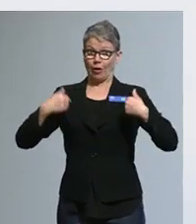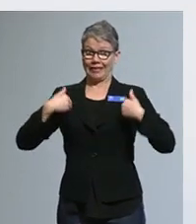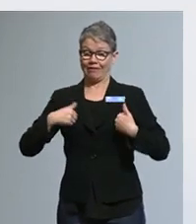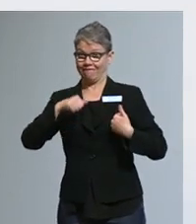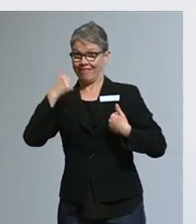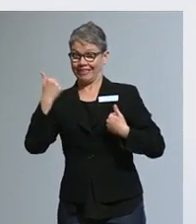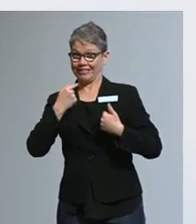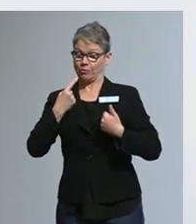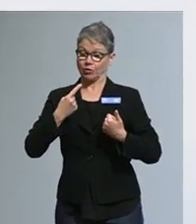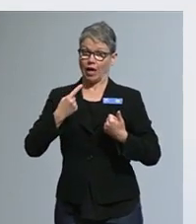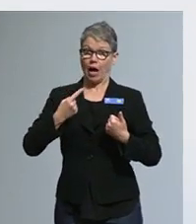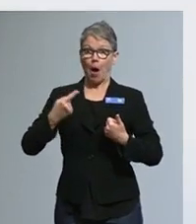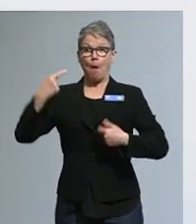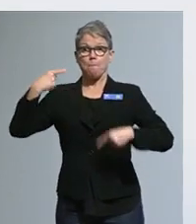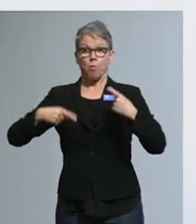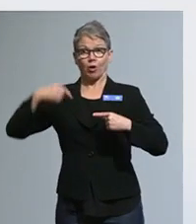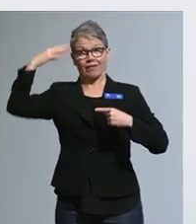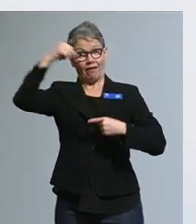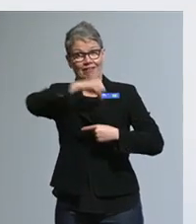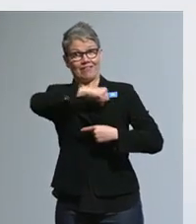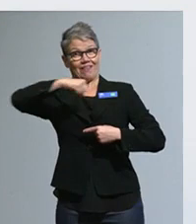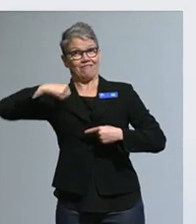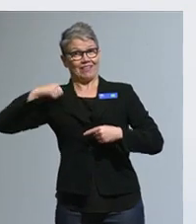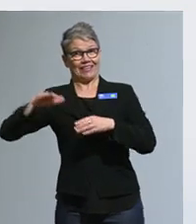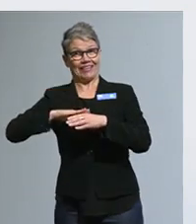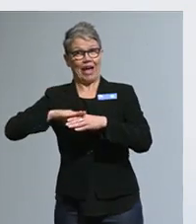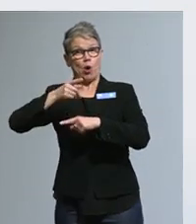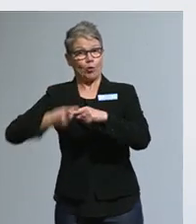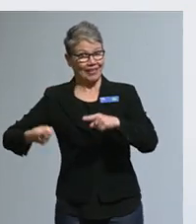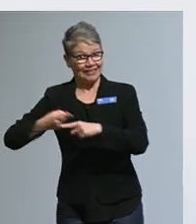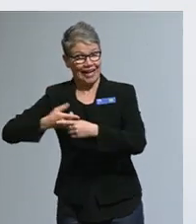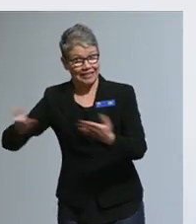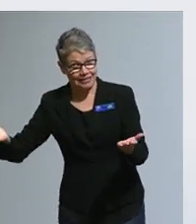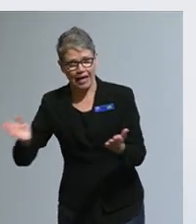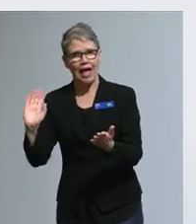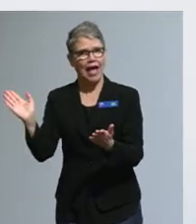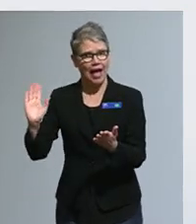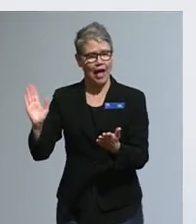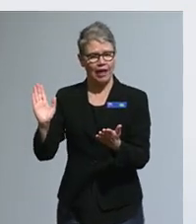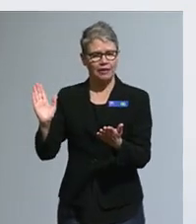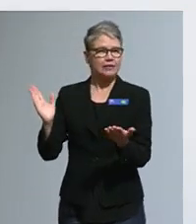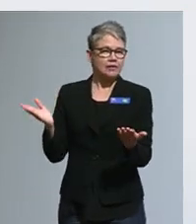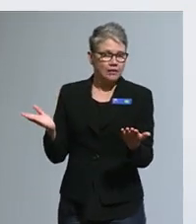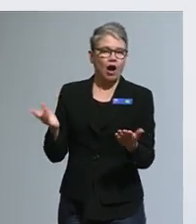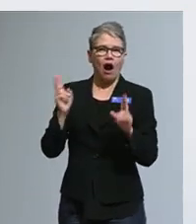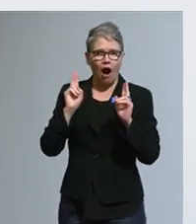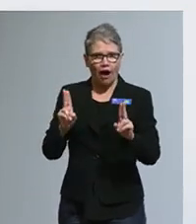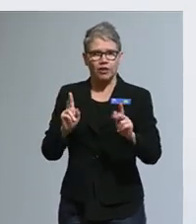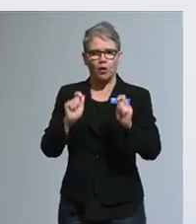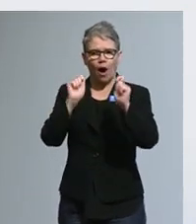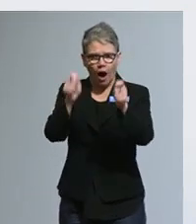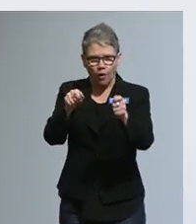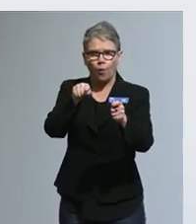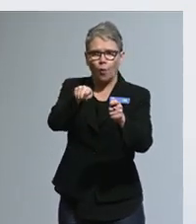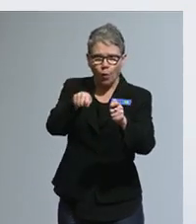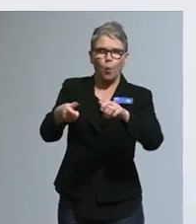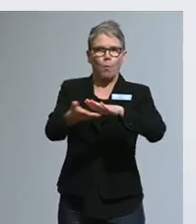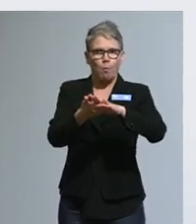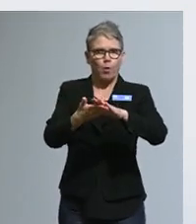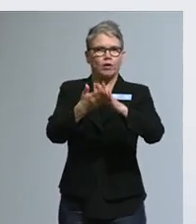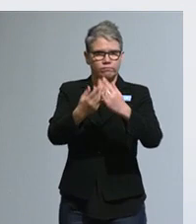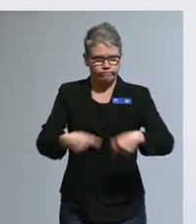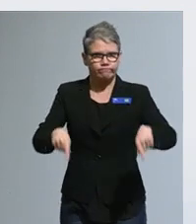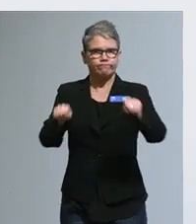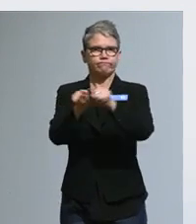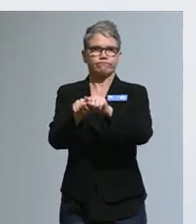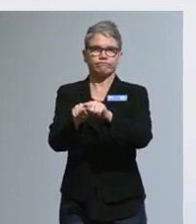hirveästi poliittista harkintavaltaa, vaan enemminkin se toimisi aidosti niiden hakujen pohjalta. Ja tämä on